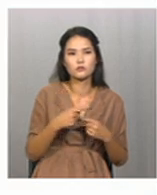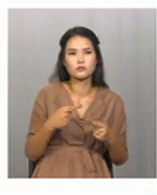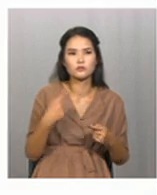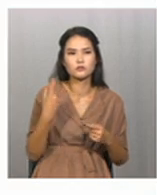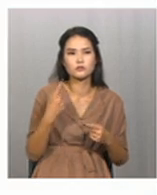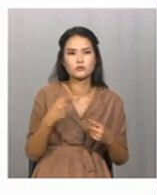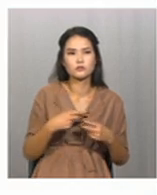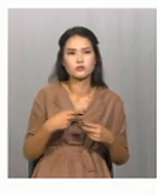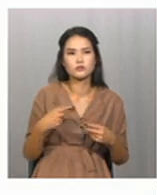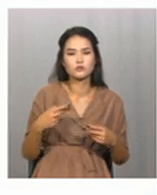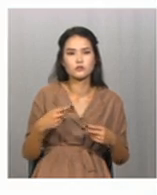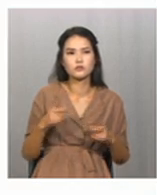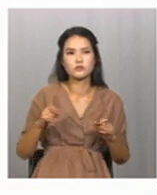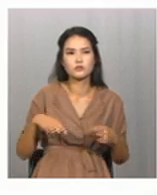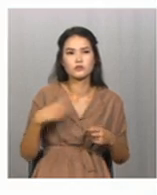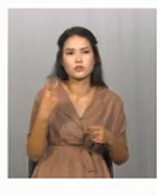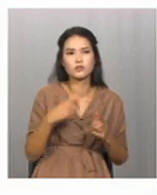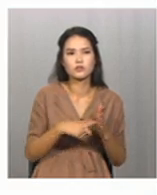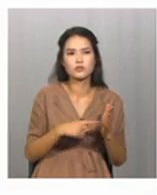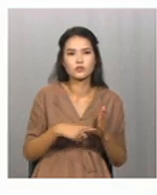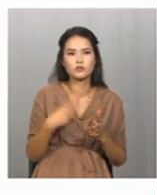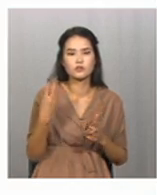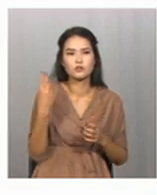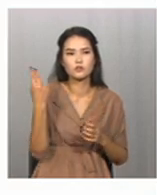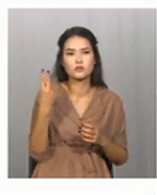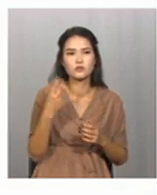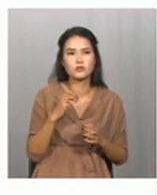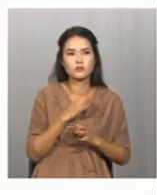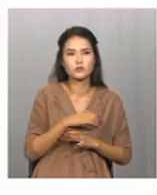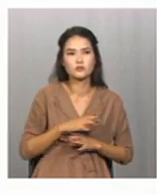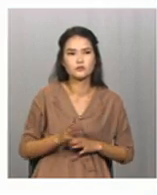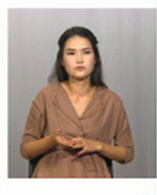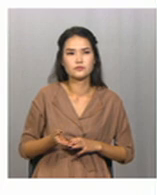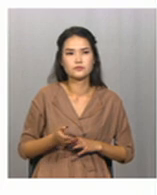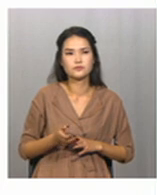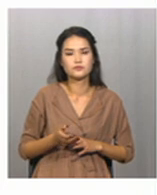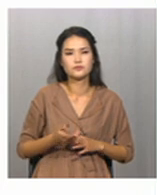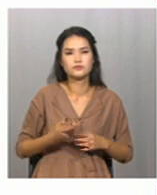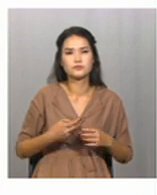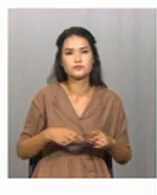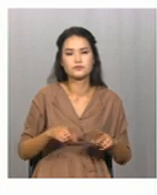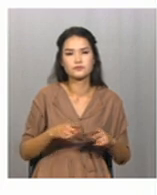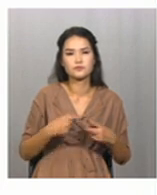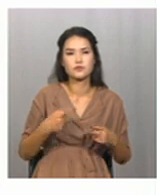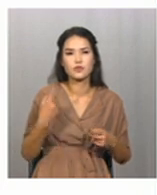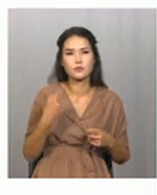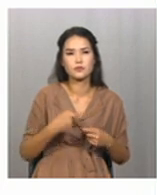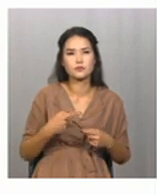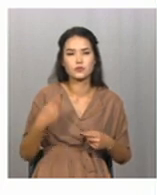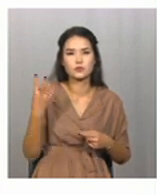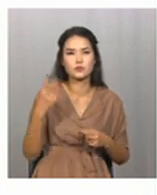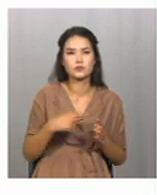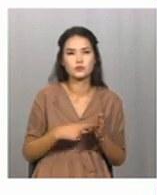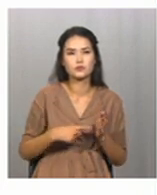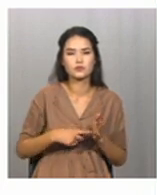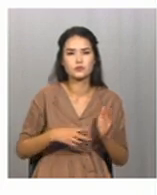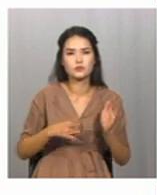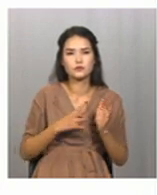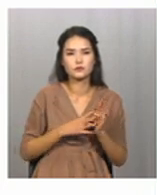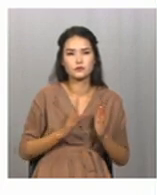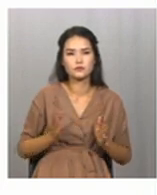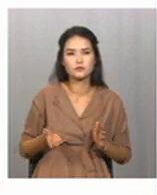3-тен 2-ні квадраттайсыз, 1-ден сол 3-тен 2-нің квадратын азайтасыз. 1 азайту 3-тен 2-нің квадраты немесе 1 азайту 9-дан